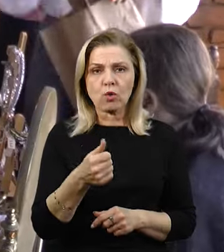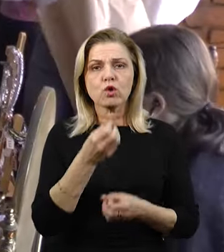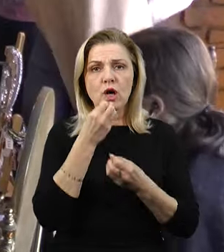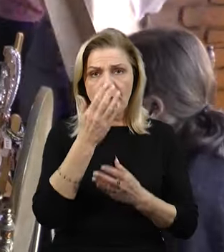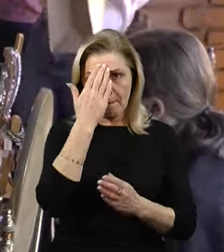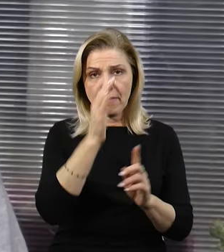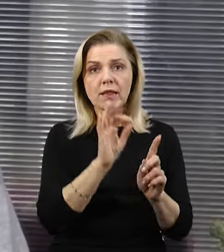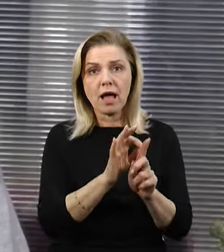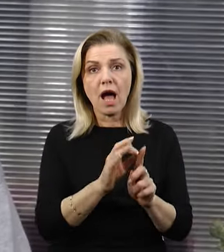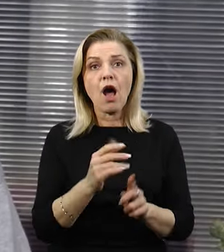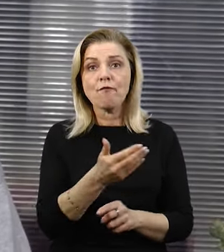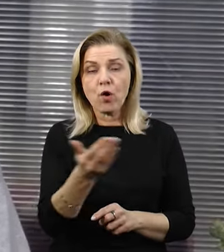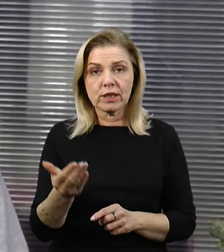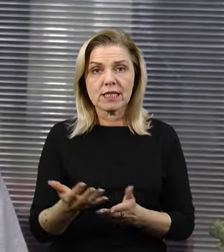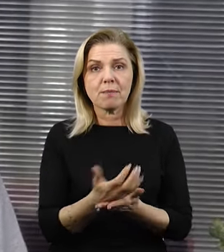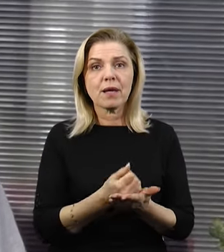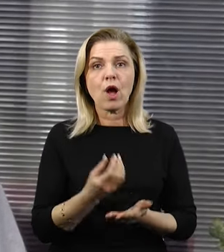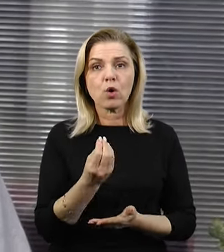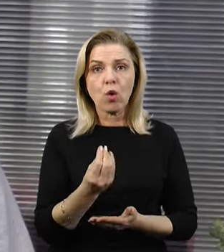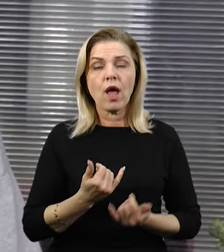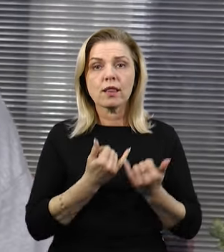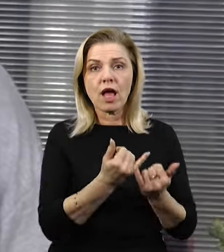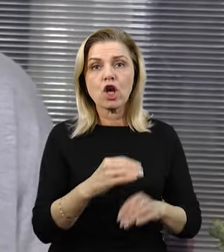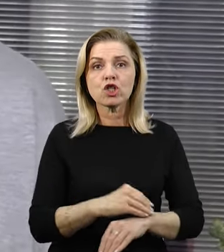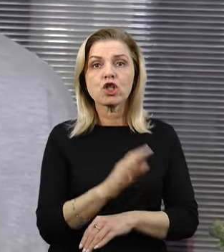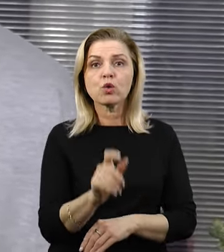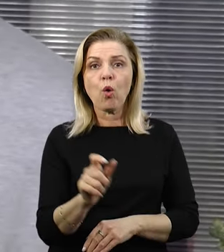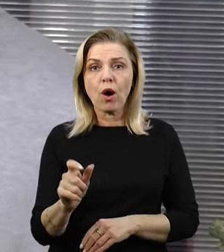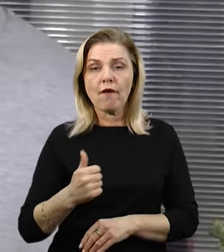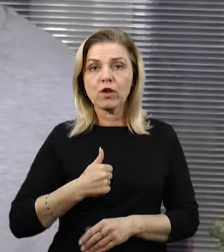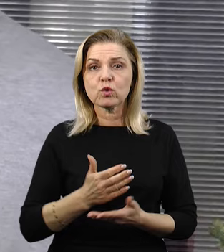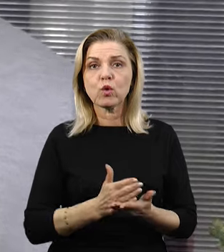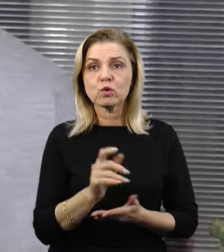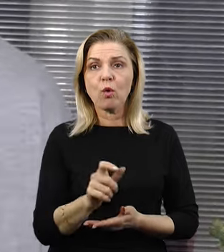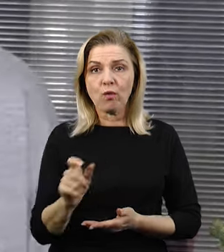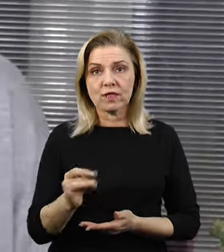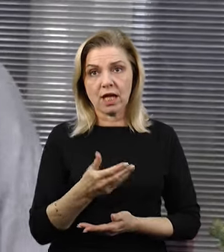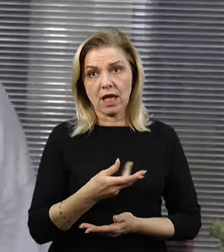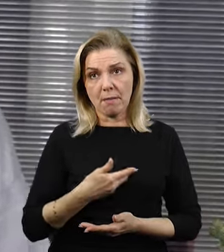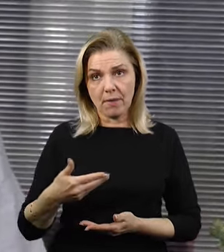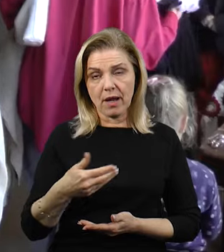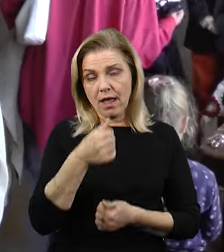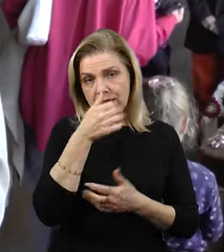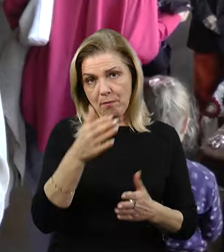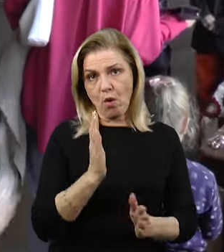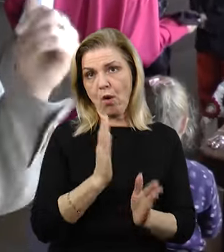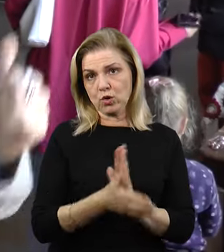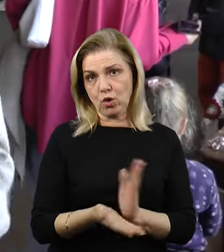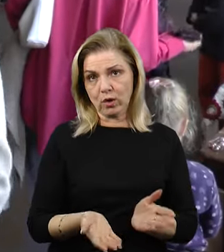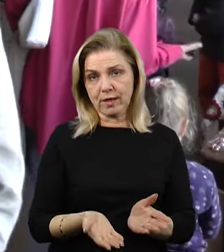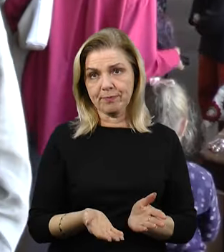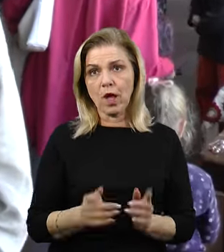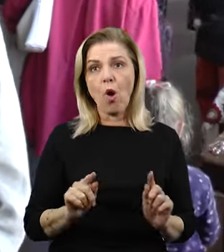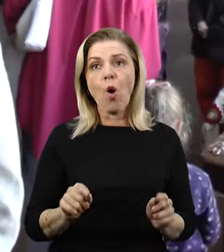збирають гроші для жінок військовослужбовців. І ми, звісно ж, не могли пройти осторонь. Організаторка